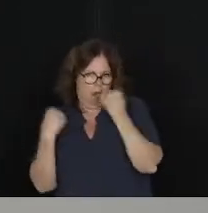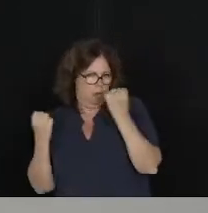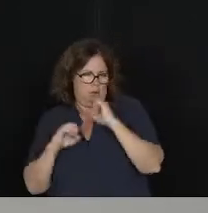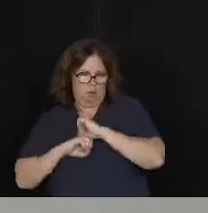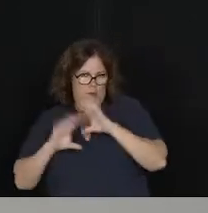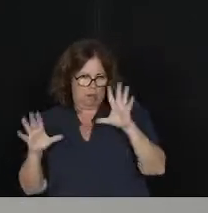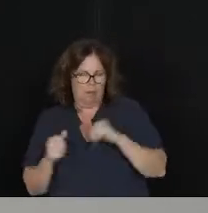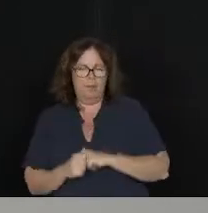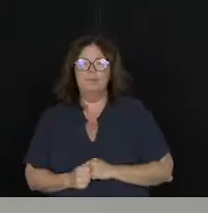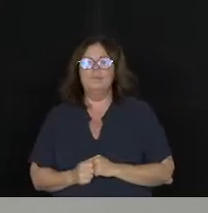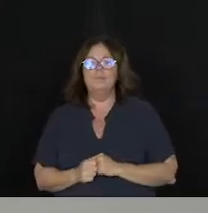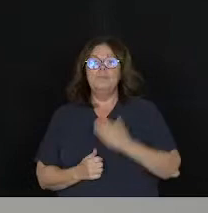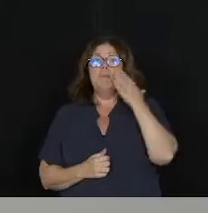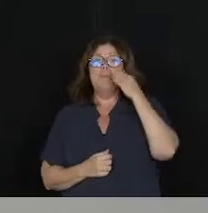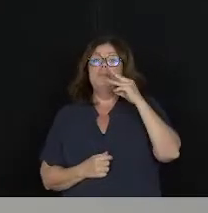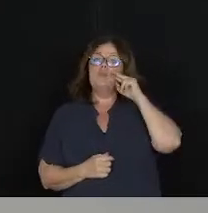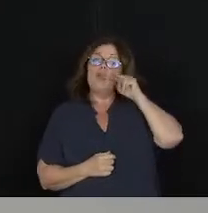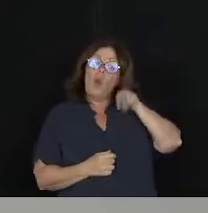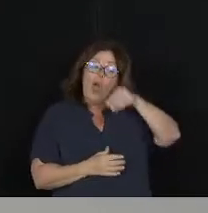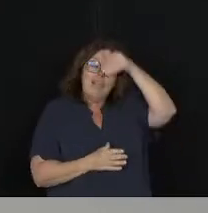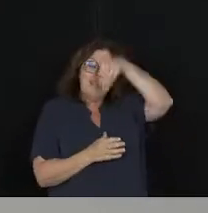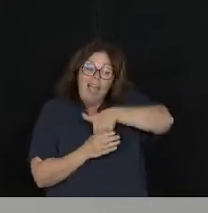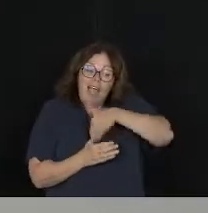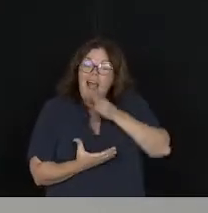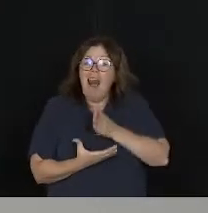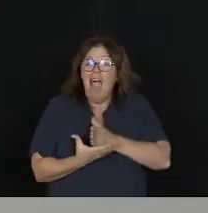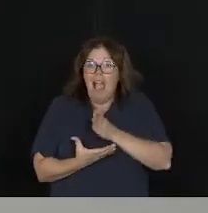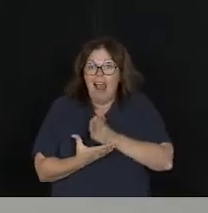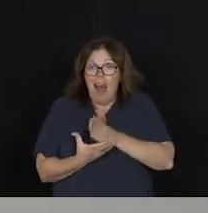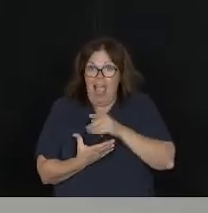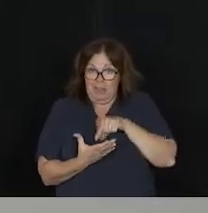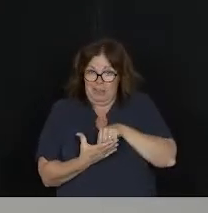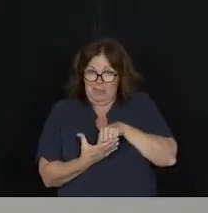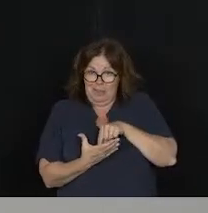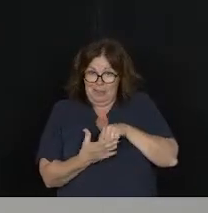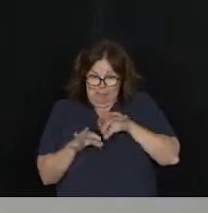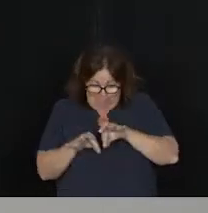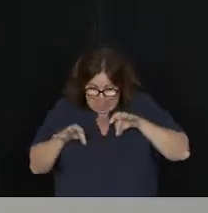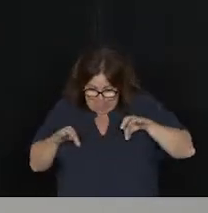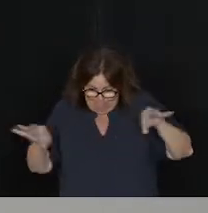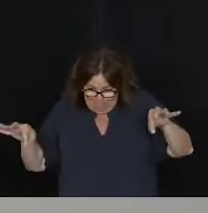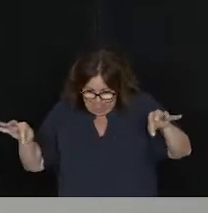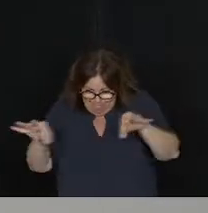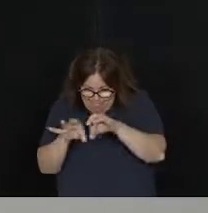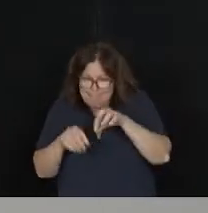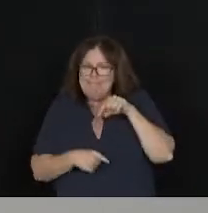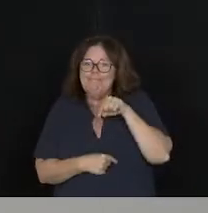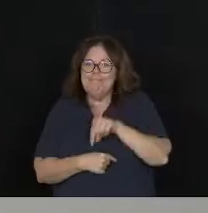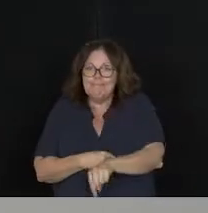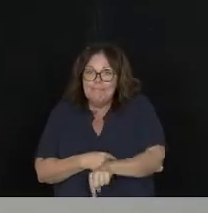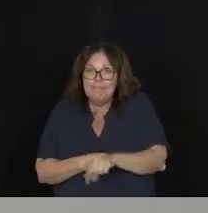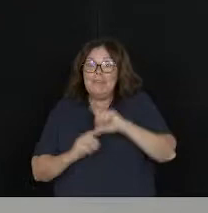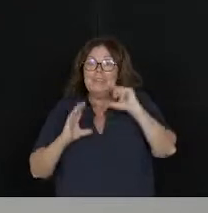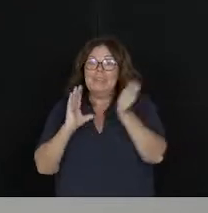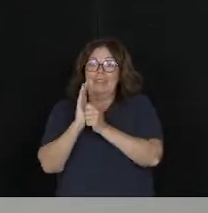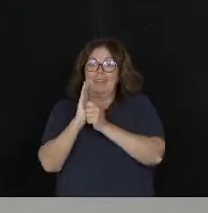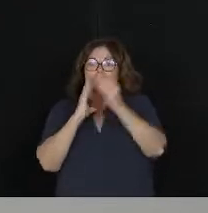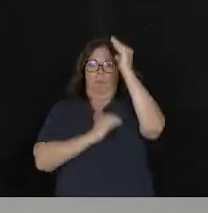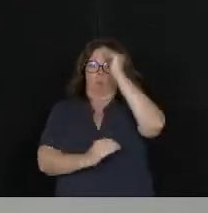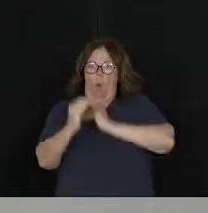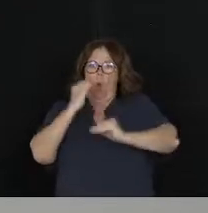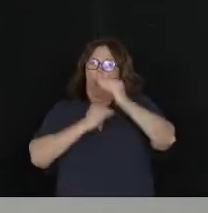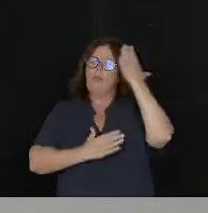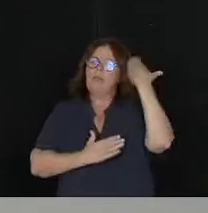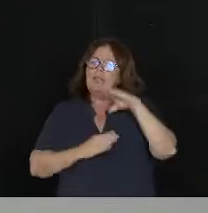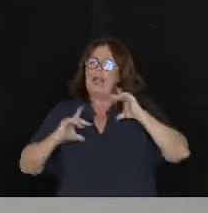saisit le changement dans la salle de classe, l'événement guerrier est un des rares qui autorise un moratoire du temps des programmes. Ces